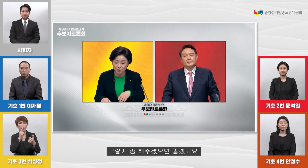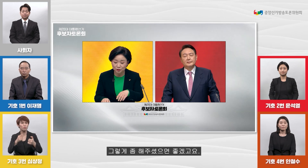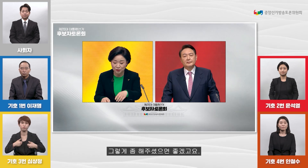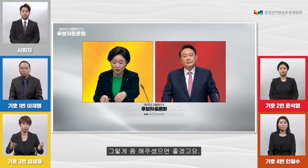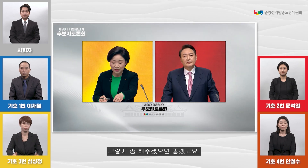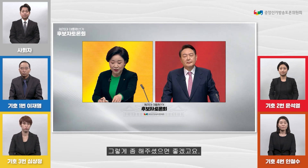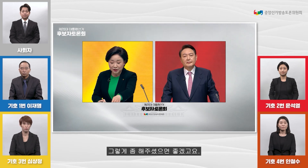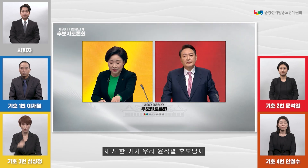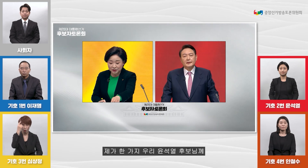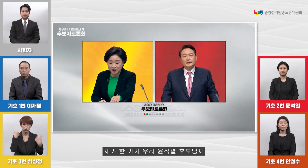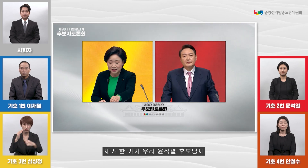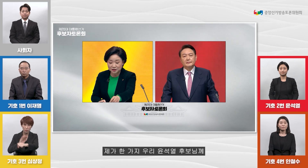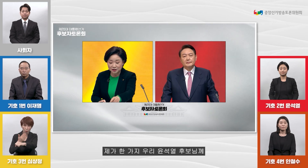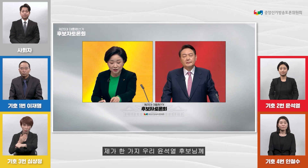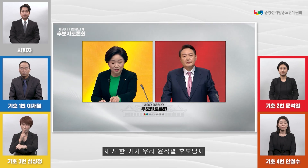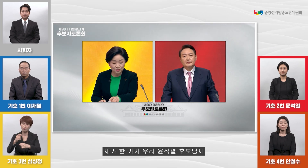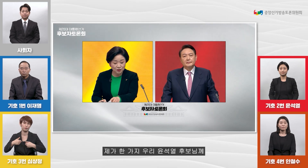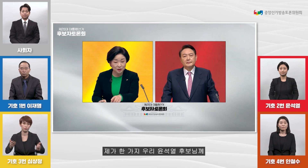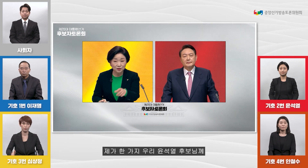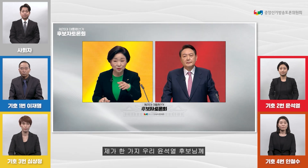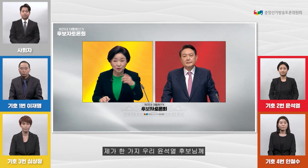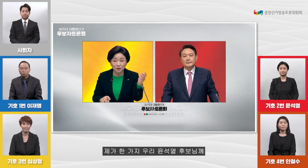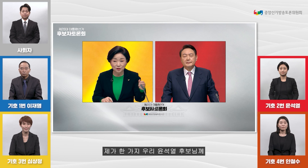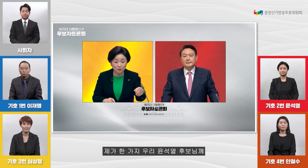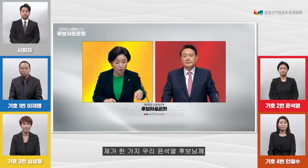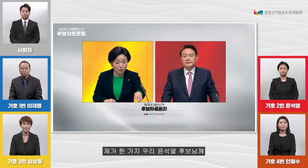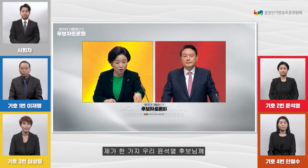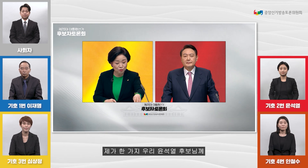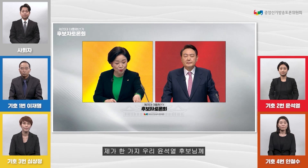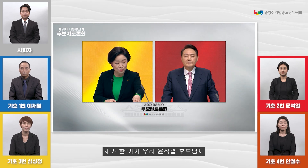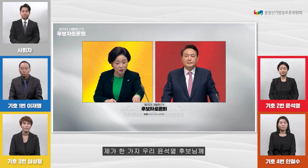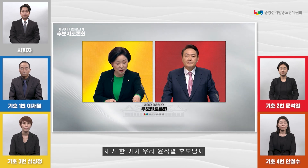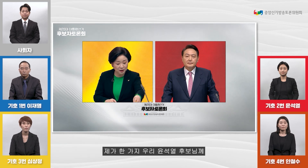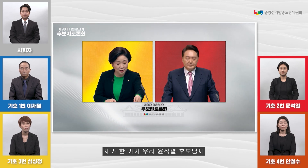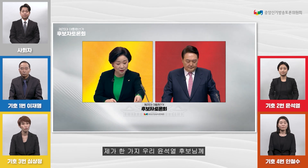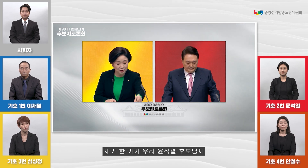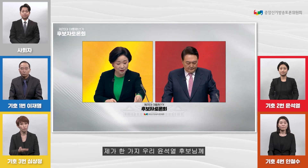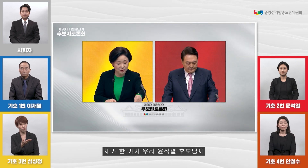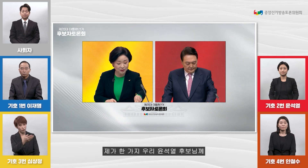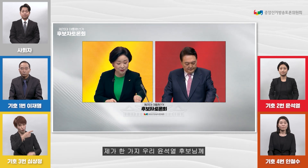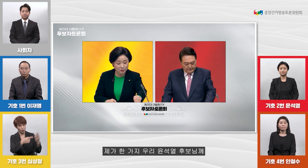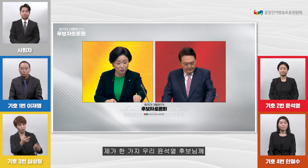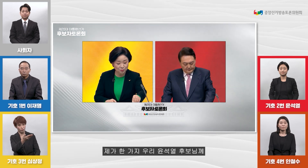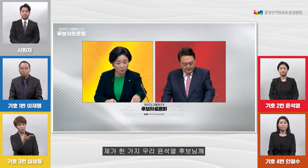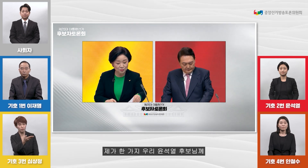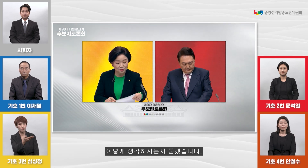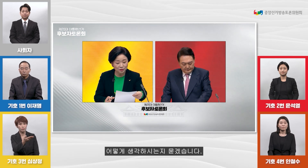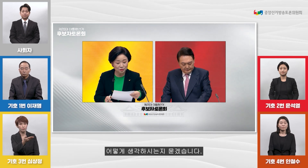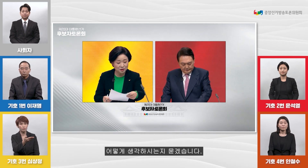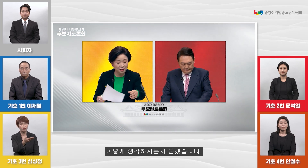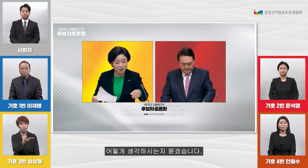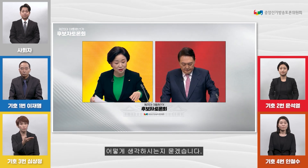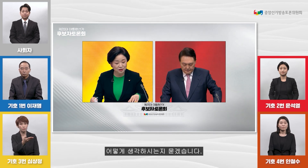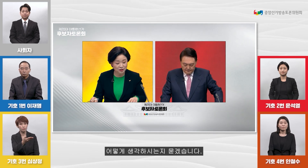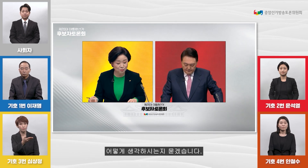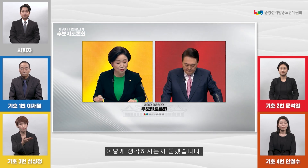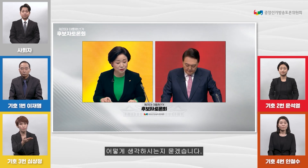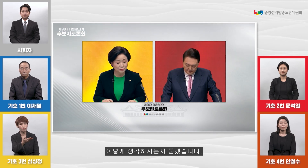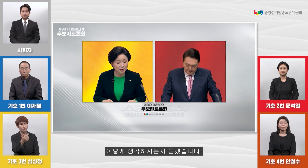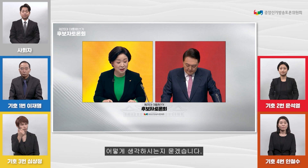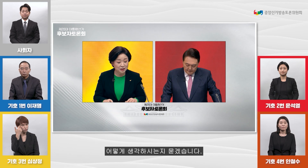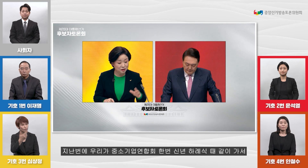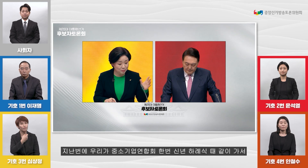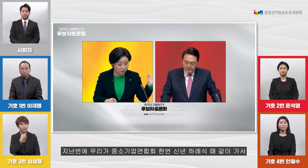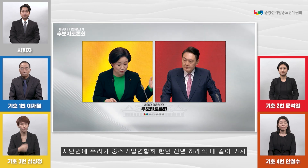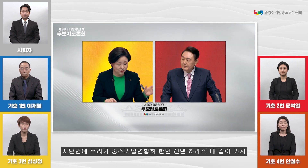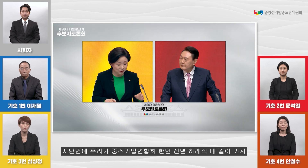해주셨으면 좋겠고요. 제가 한 가지 그 우리 윤석열 후보님께 좀 그 어떻게 생각하시는지